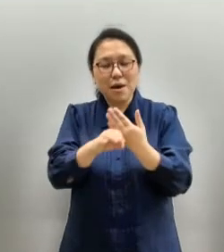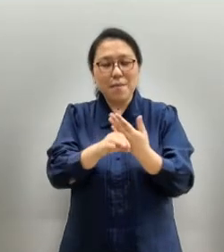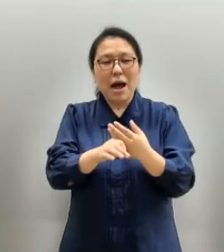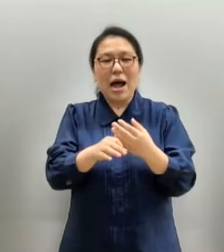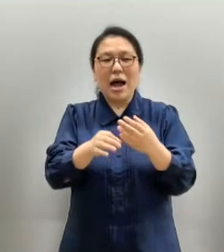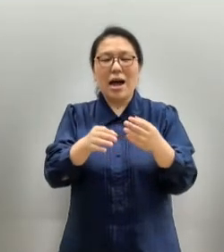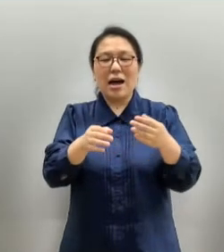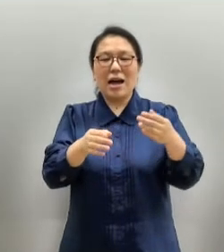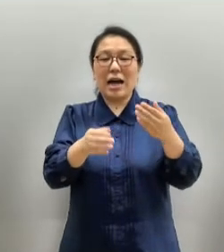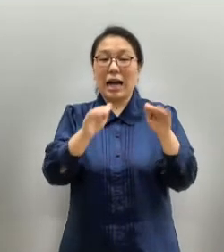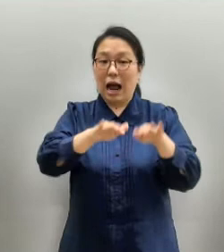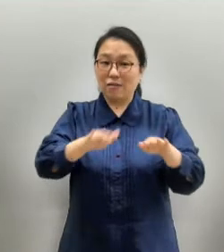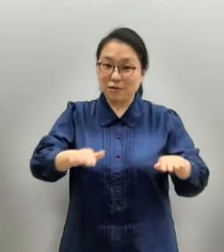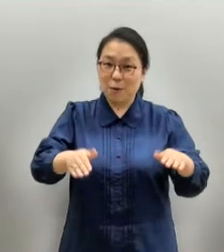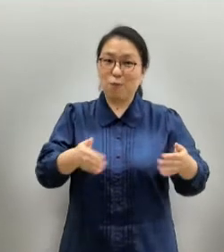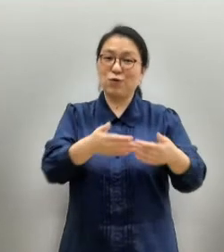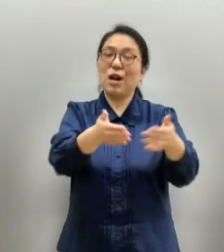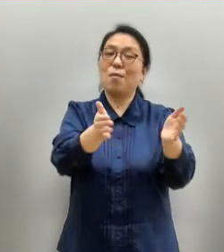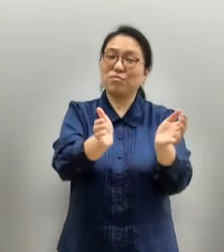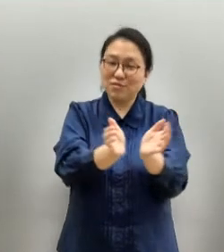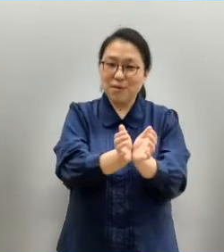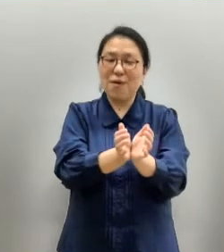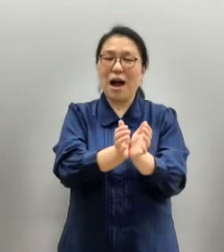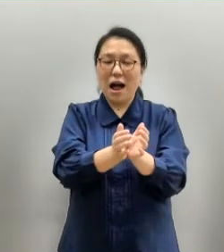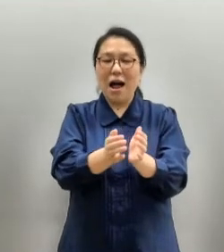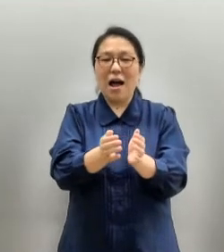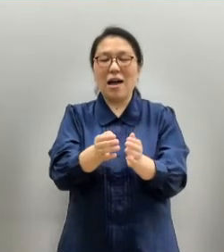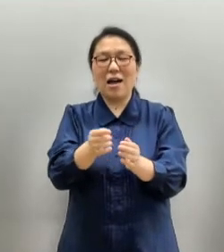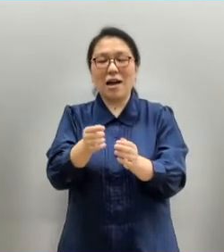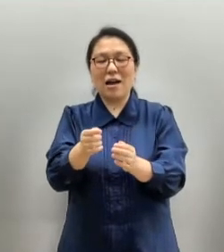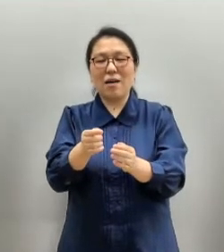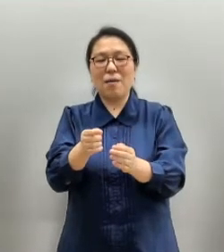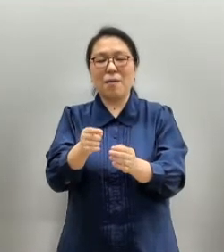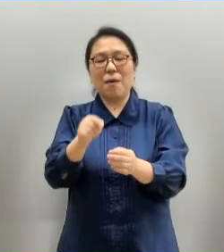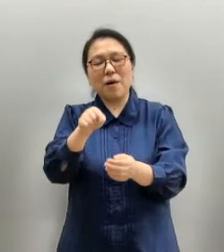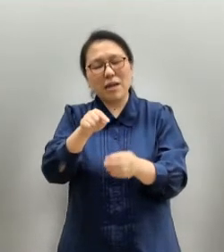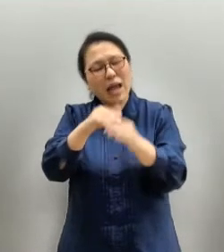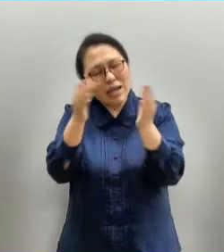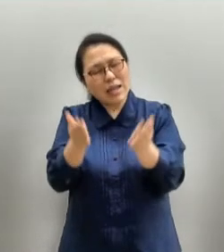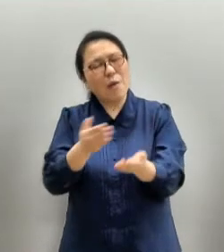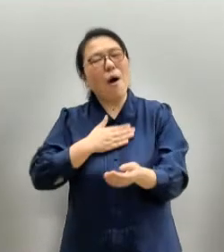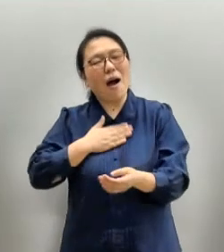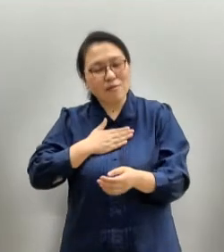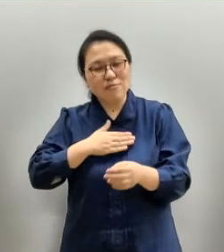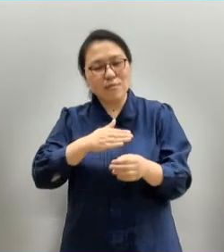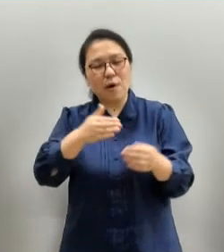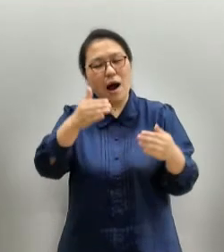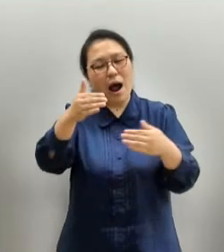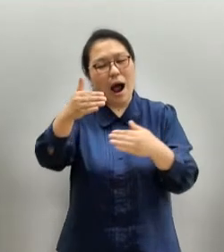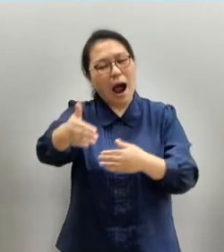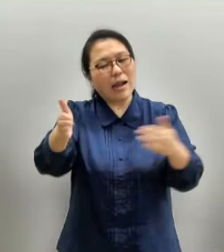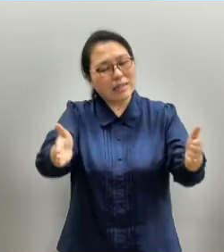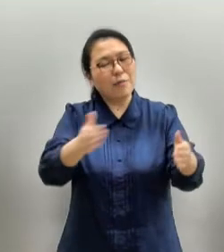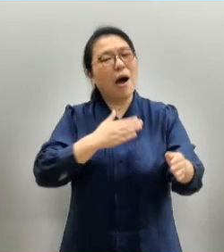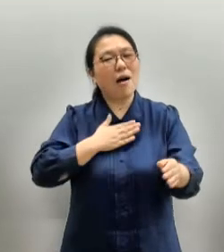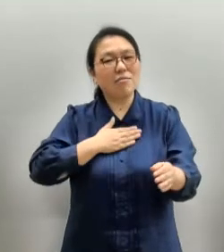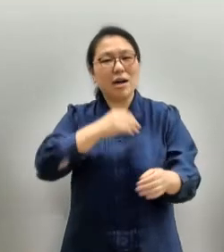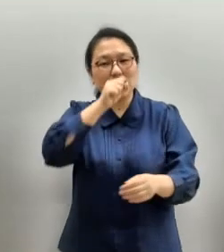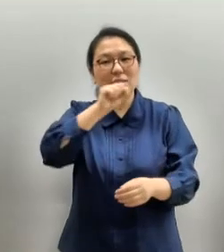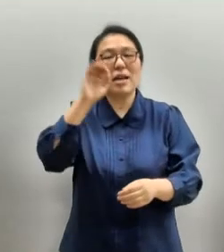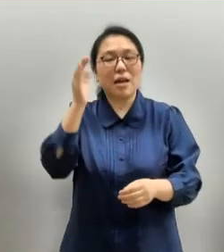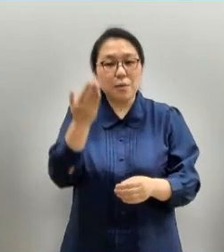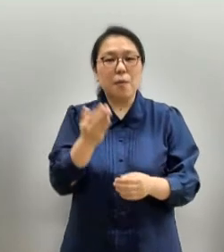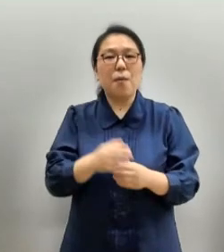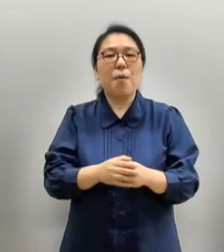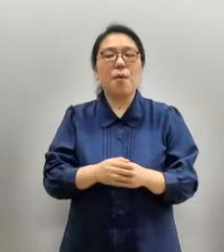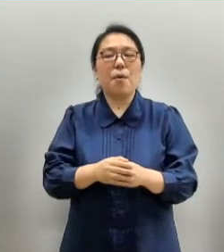種だとかその学校だとかそういうぐらいはいいと思うんですけれども、ある程度こう例えばそこでこうその